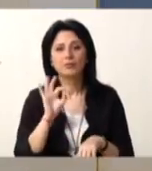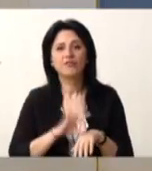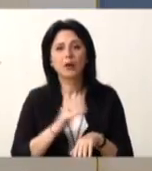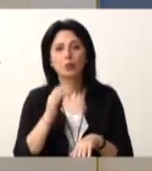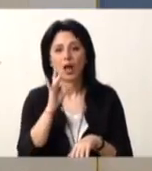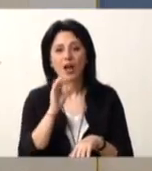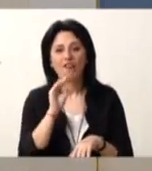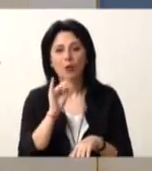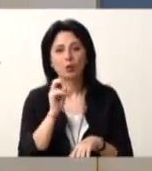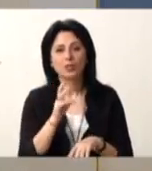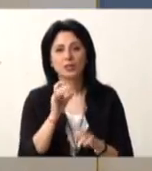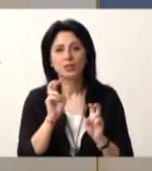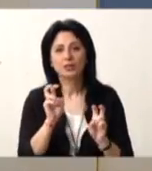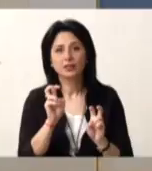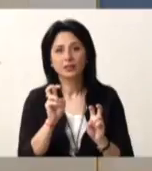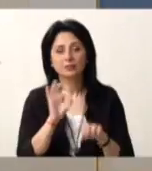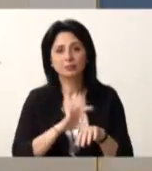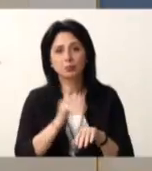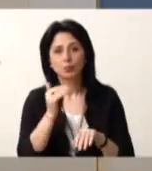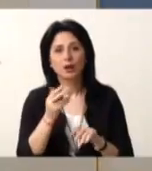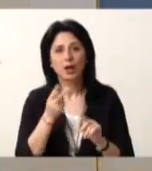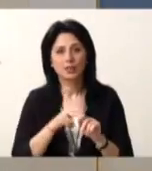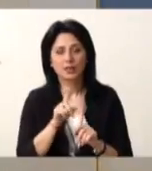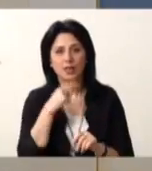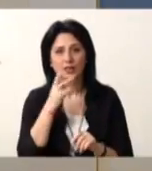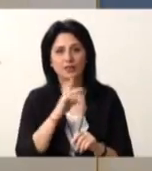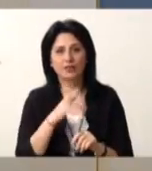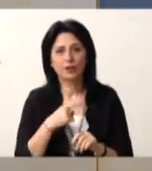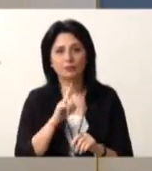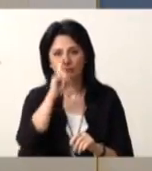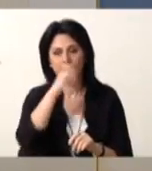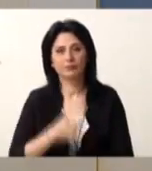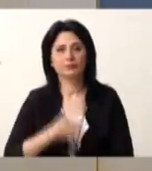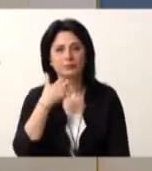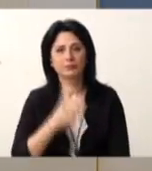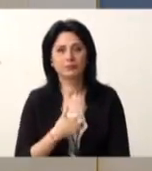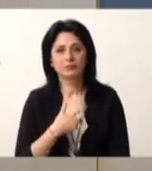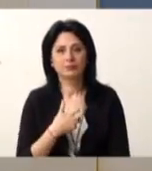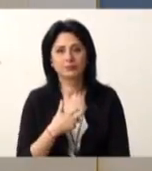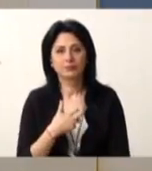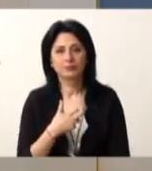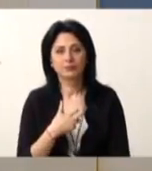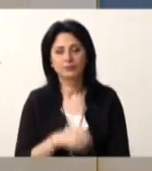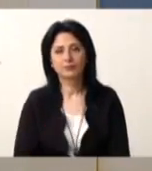სიმპტომი, ნიშანი ამ რეფლუქს დაავადების არის, რა თქმა უნდა, გულწმარვა, რომელიც